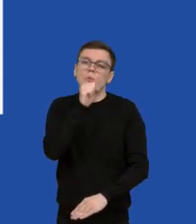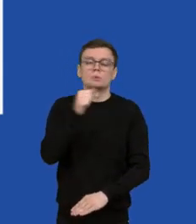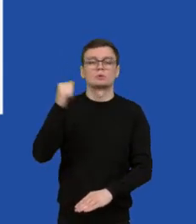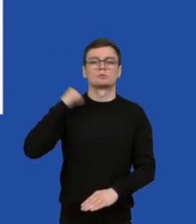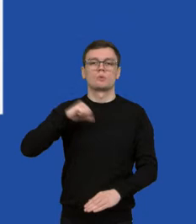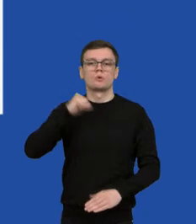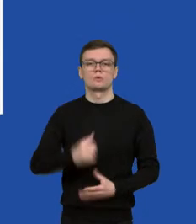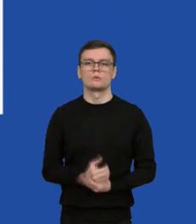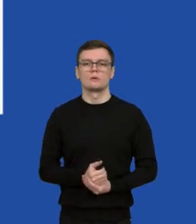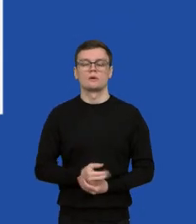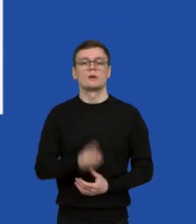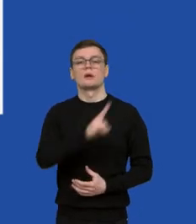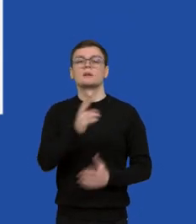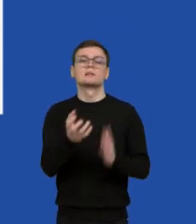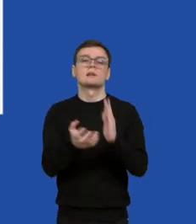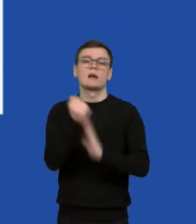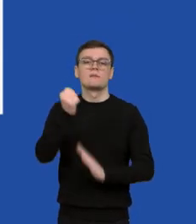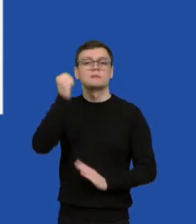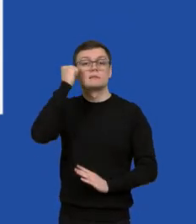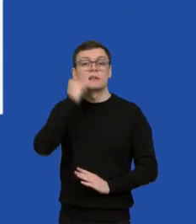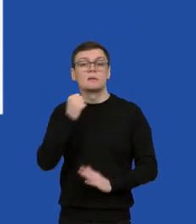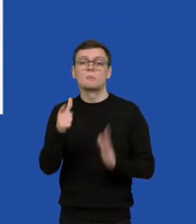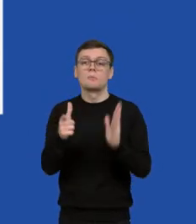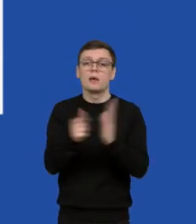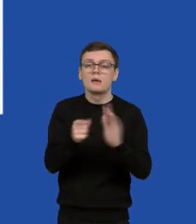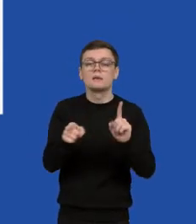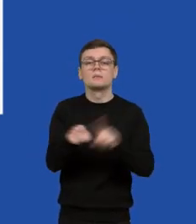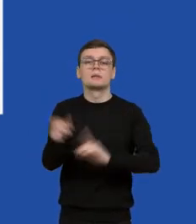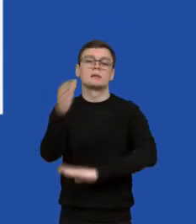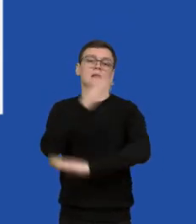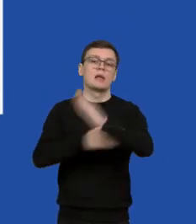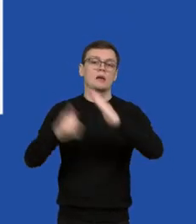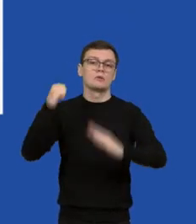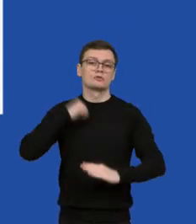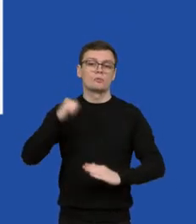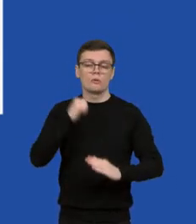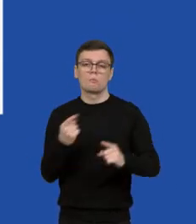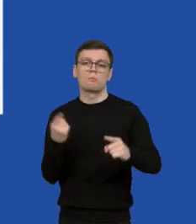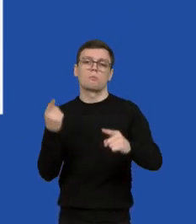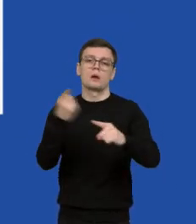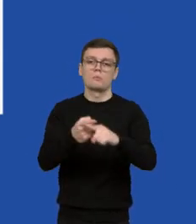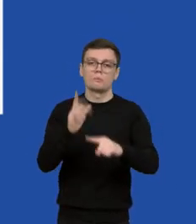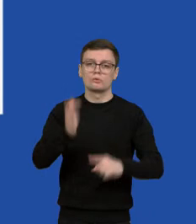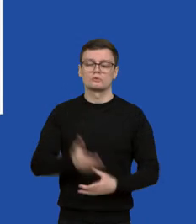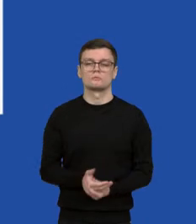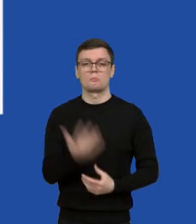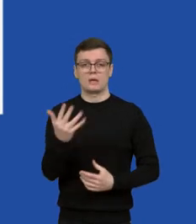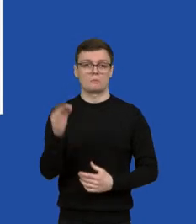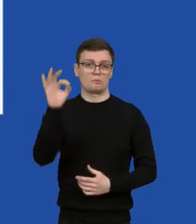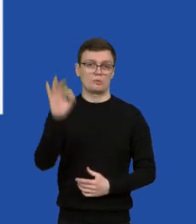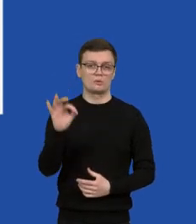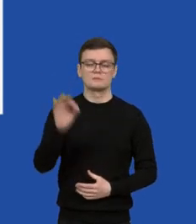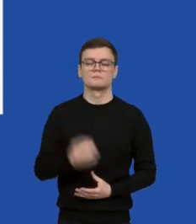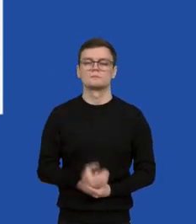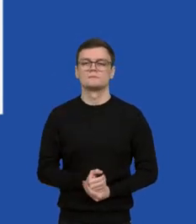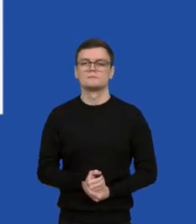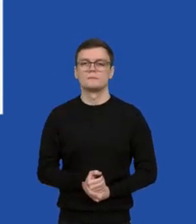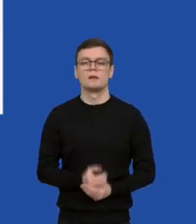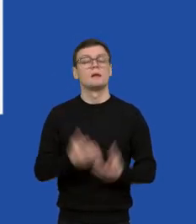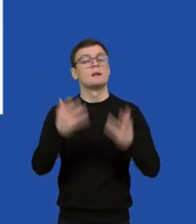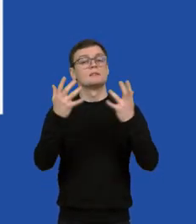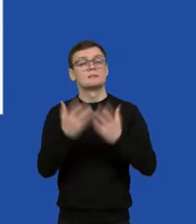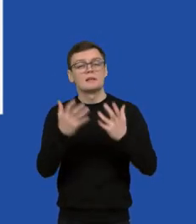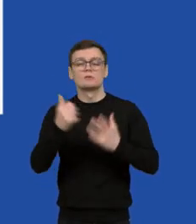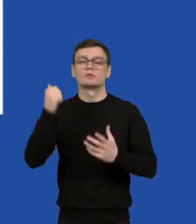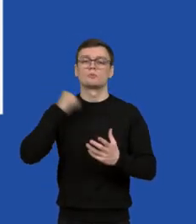gauna senatvės pensijas, taip pat žmonėms su negale bus didinamas papildomai 5%. Skaičiuojame, kad